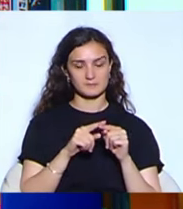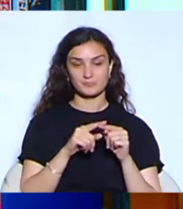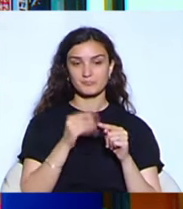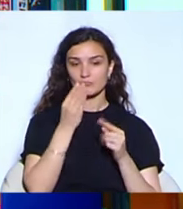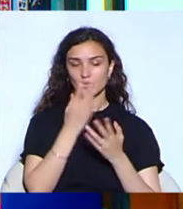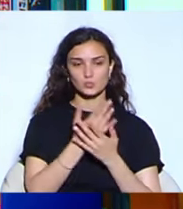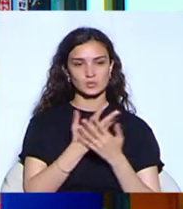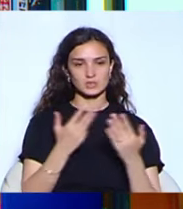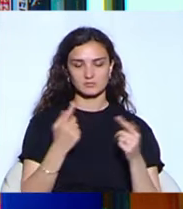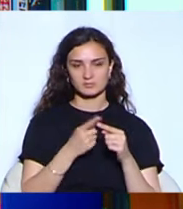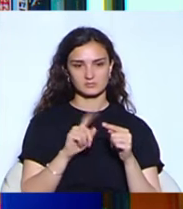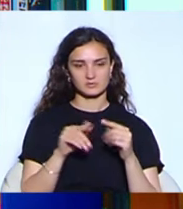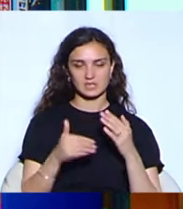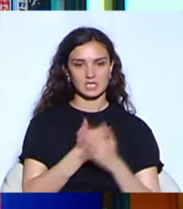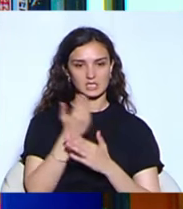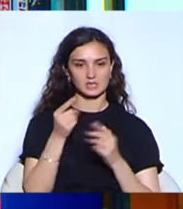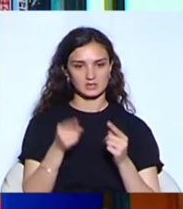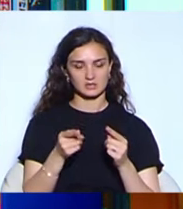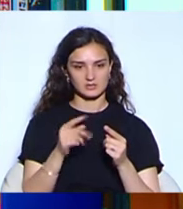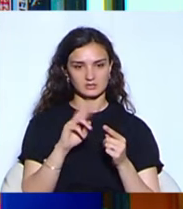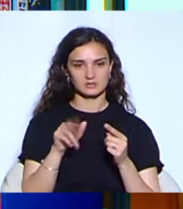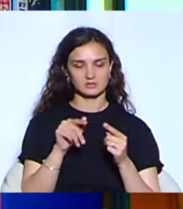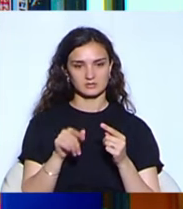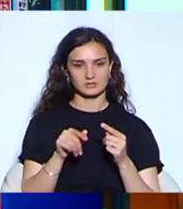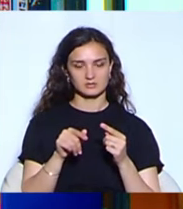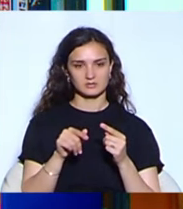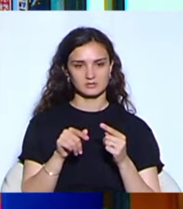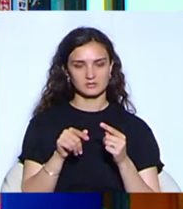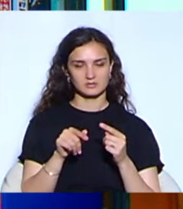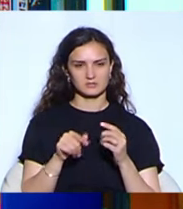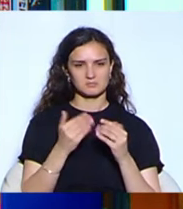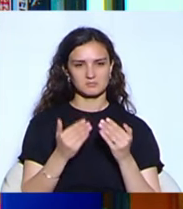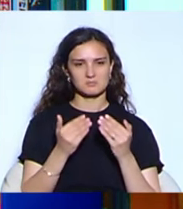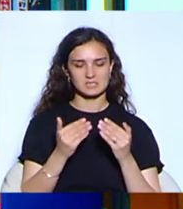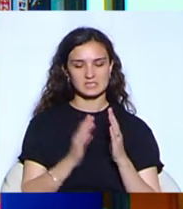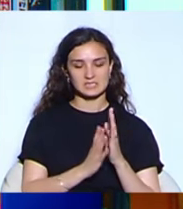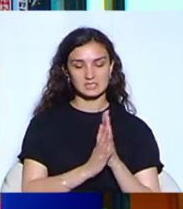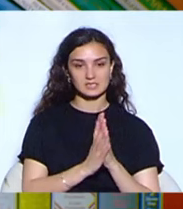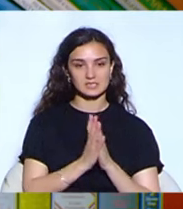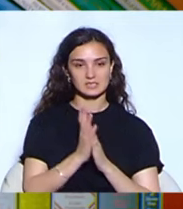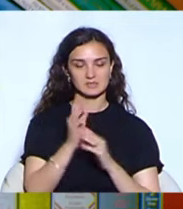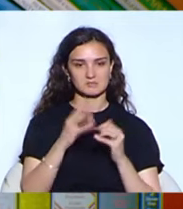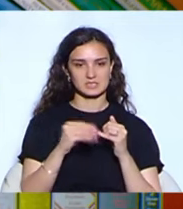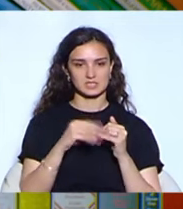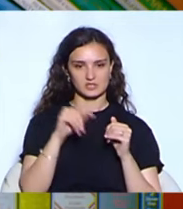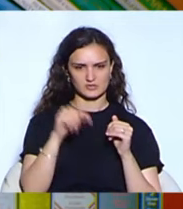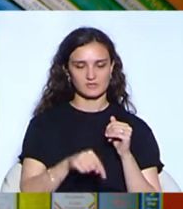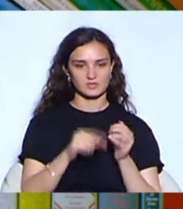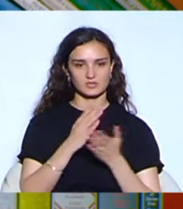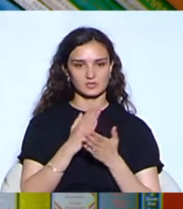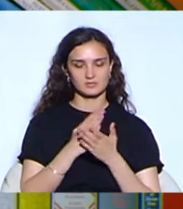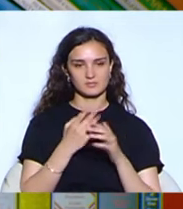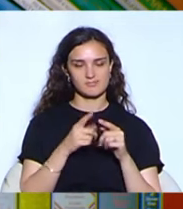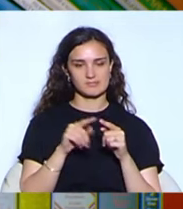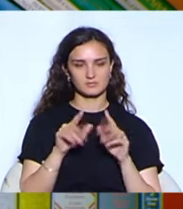პროდუქტები, რომელიც ახალია, სეზონურია და ძირხვენაა, ანუ მისი ძირითადი ნაწილი მიწის ქვეშ იმყოფება.